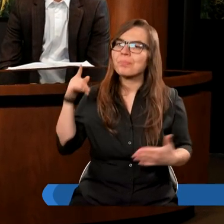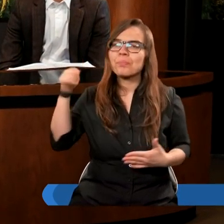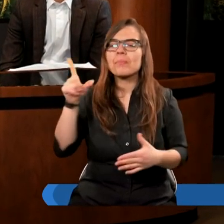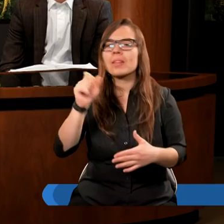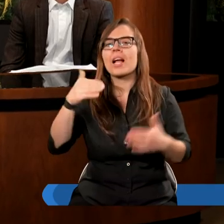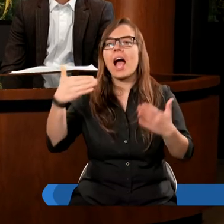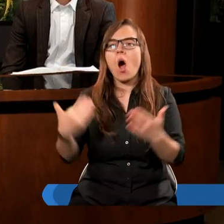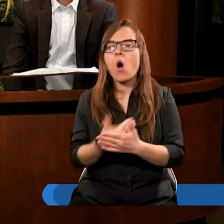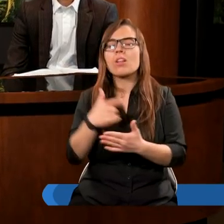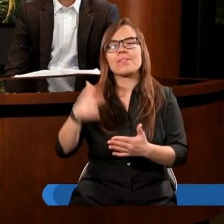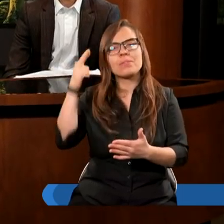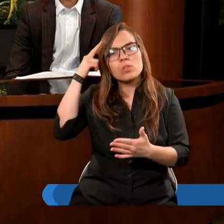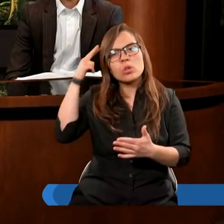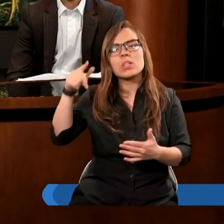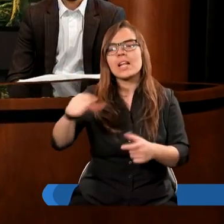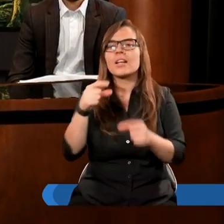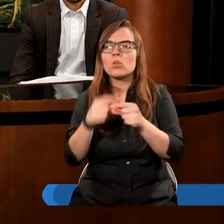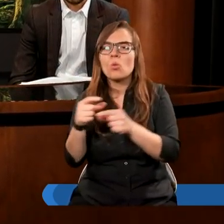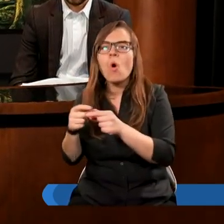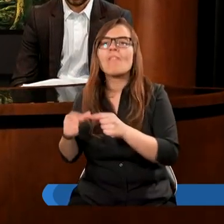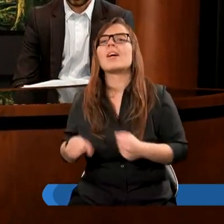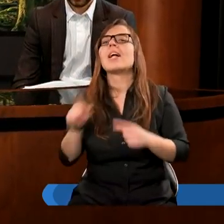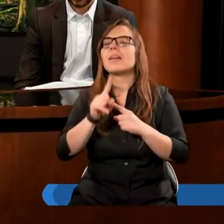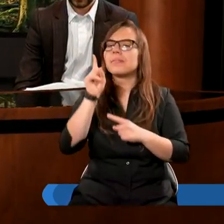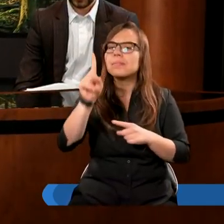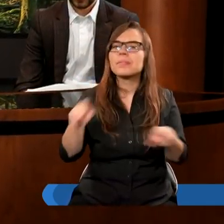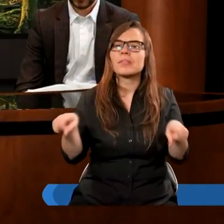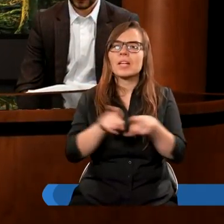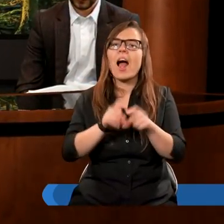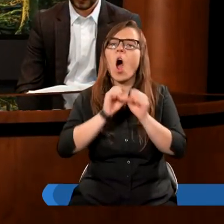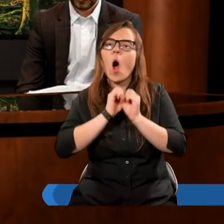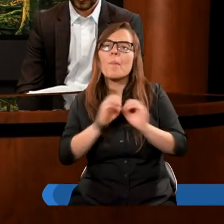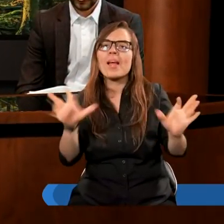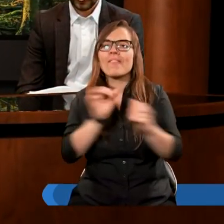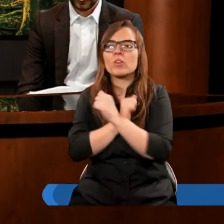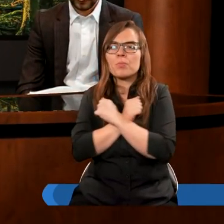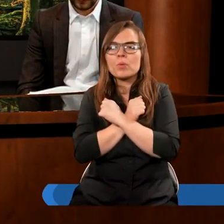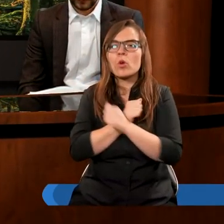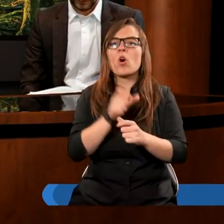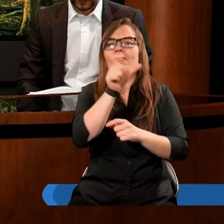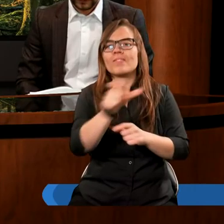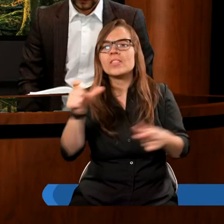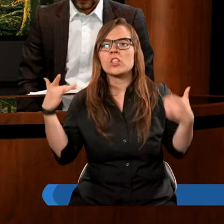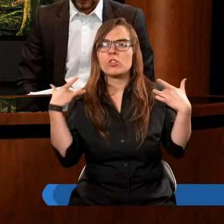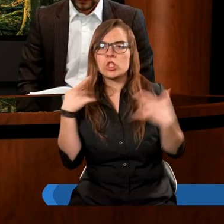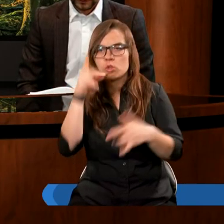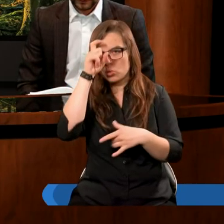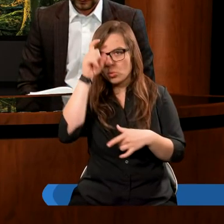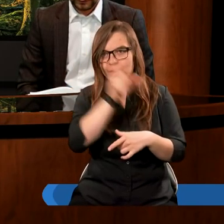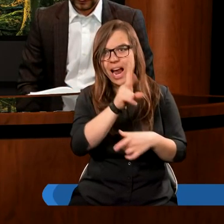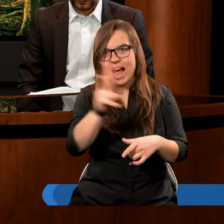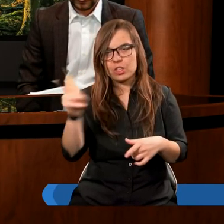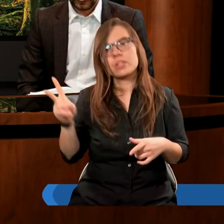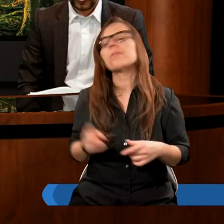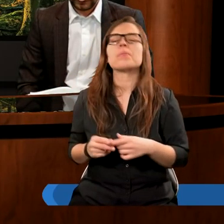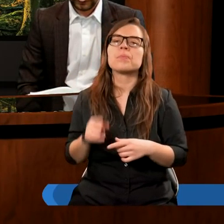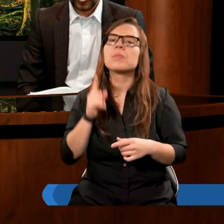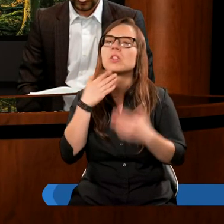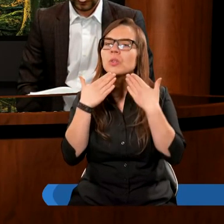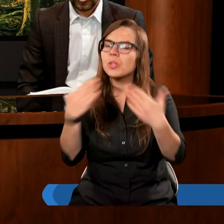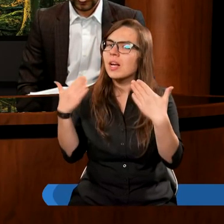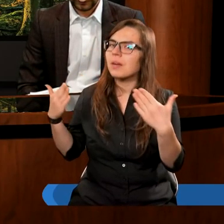objawienie miłości w Twoim Słowie, ale także za objawienie miłości w naszym życiu każdego dnia. Dziękujemy Ci za to, że